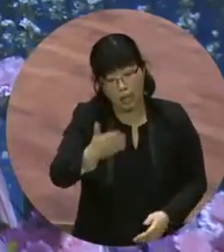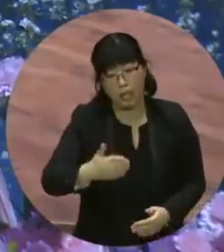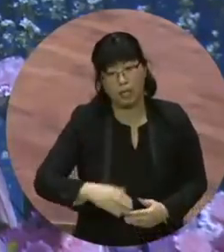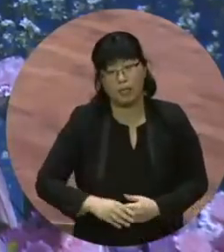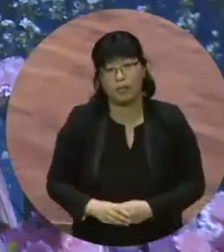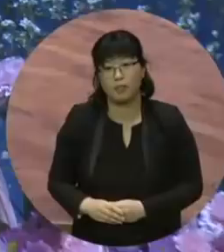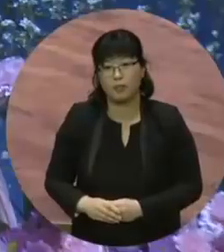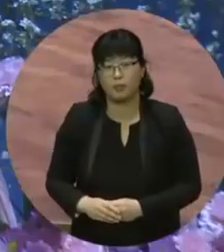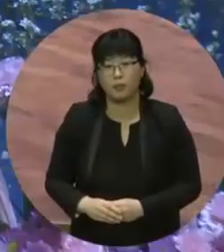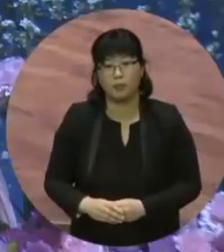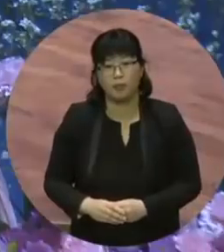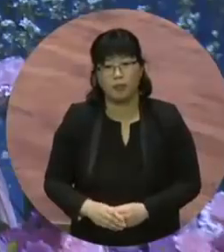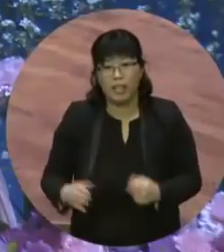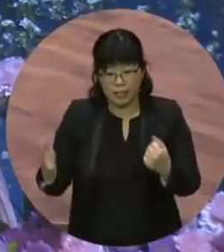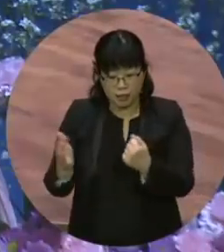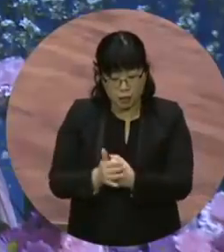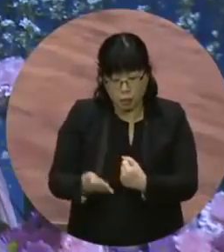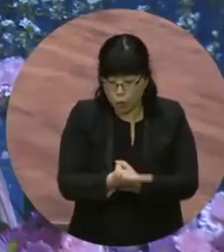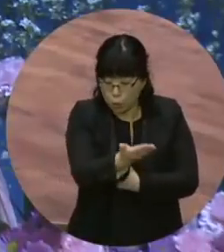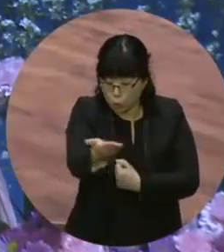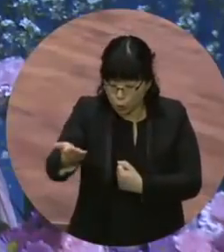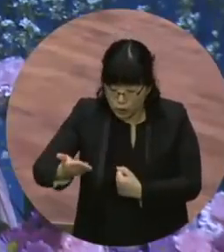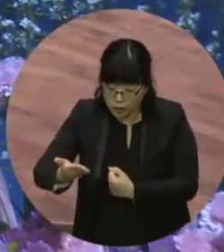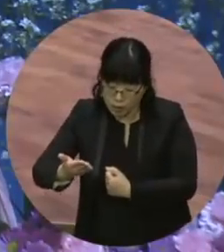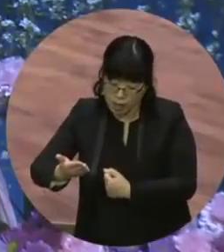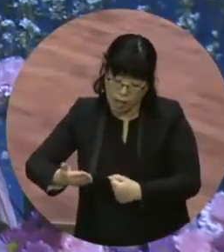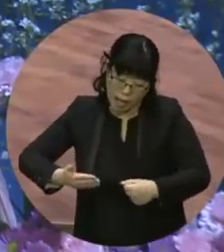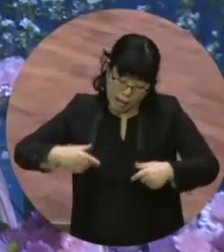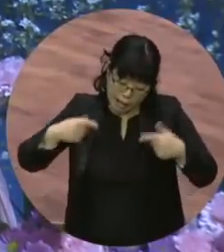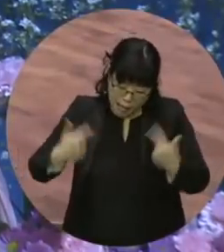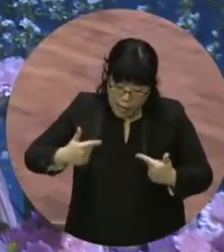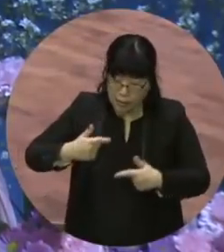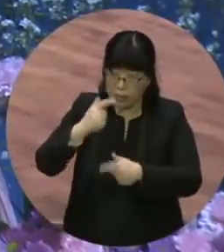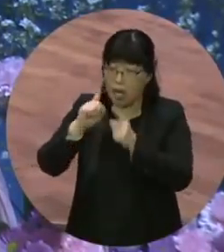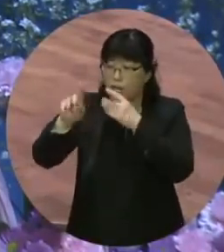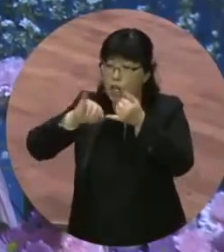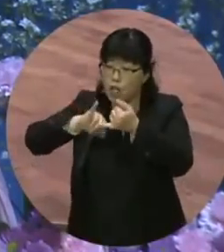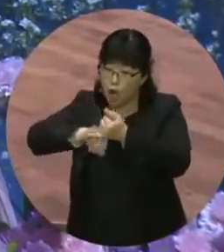언약에 집중하는 삶을 살아야 돼요. 이런 말이 있어요.